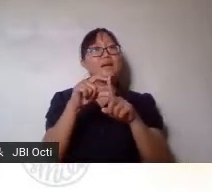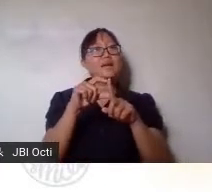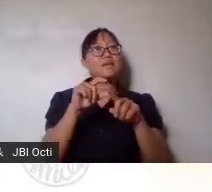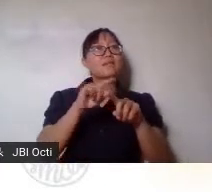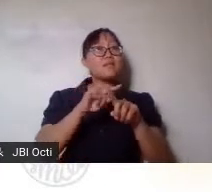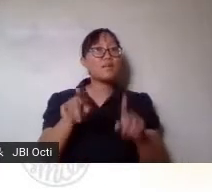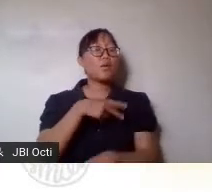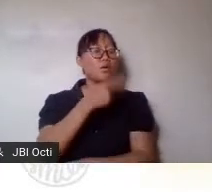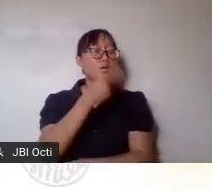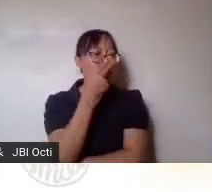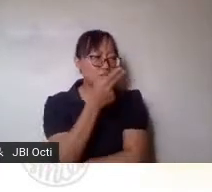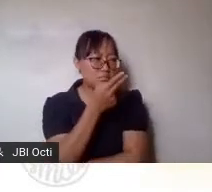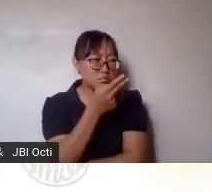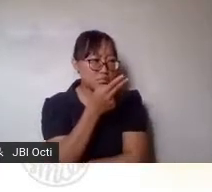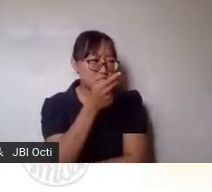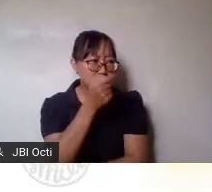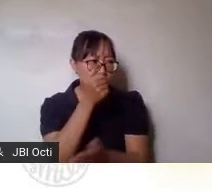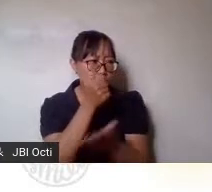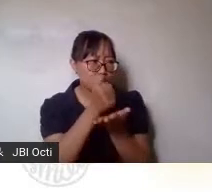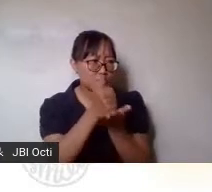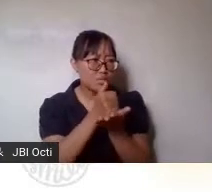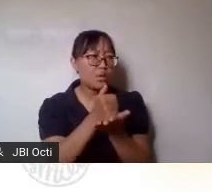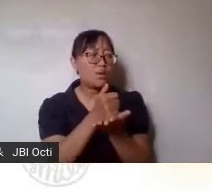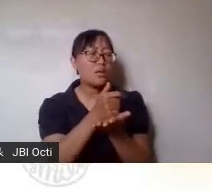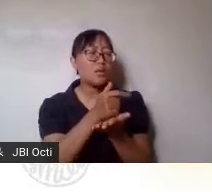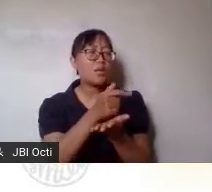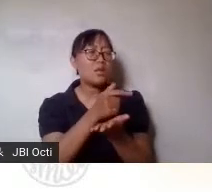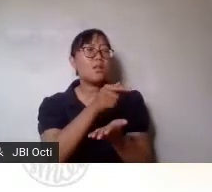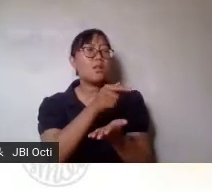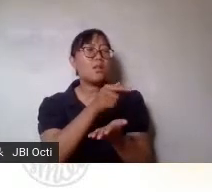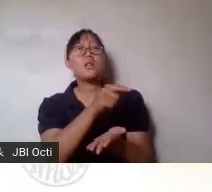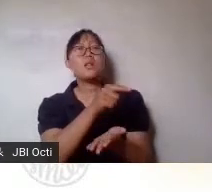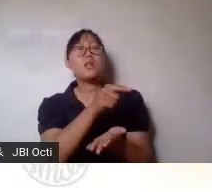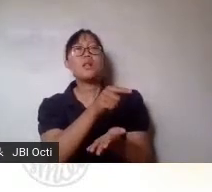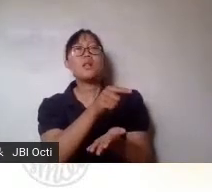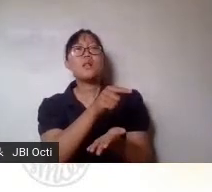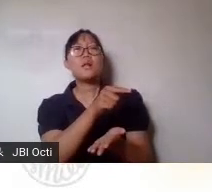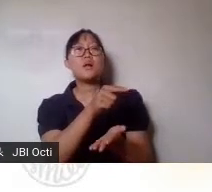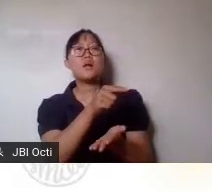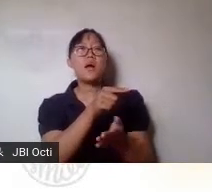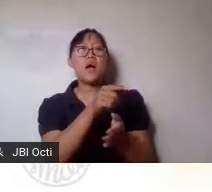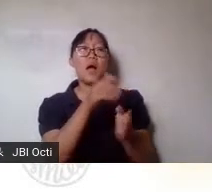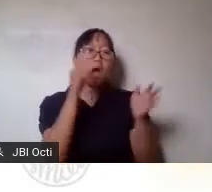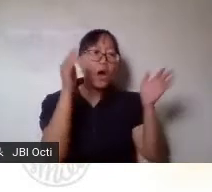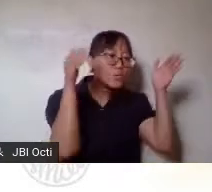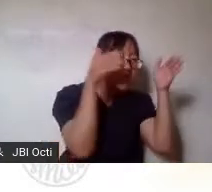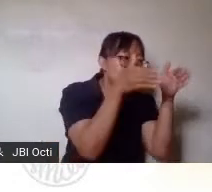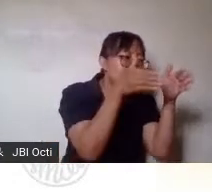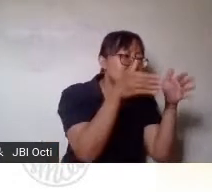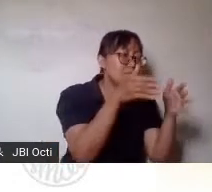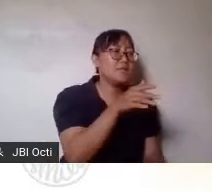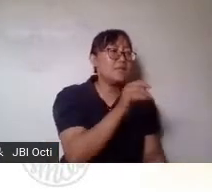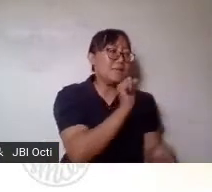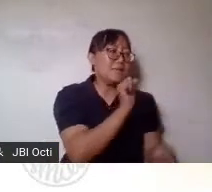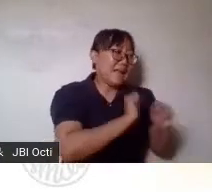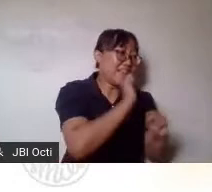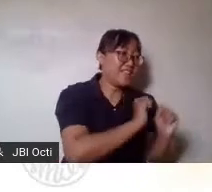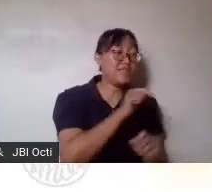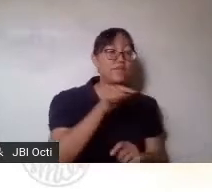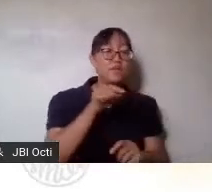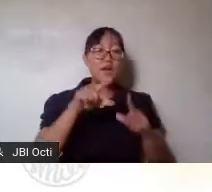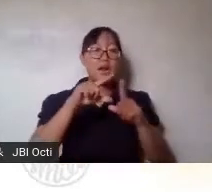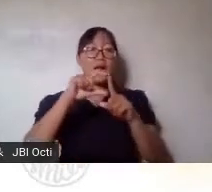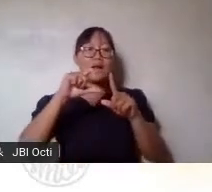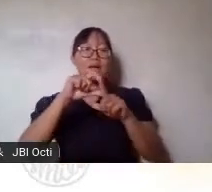baik, tidak diamnya pada kasus autisme berbeda dengan tidak diamnya pada kasus ADHD. Anak autisme kalau